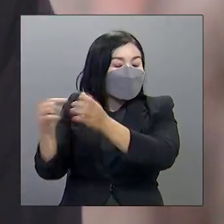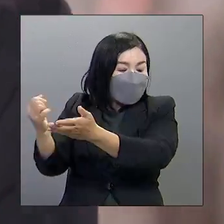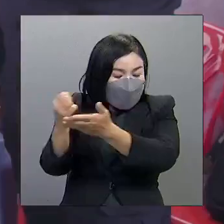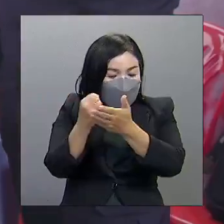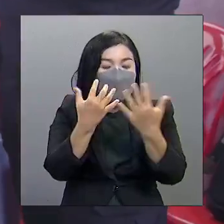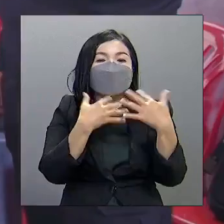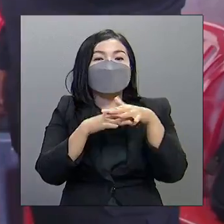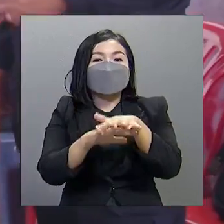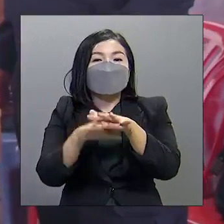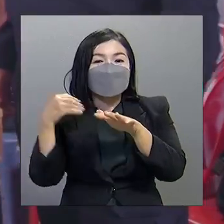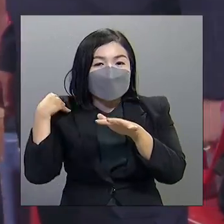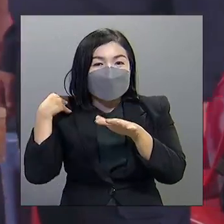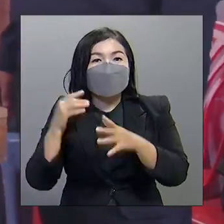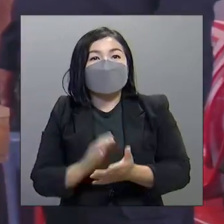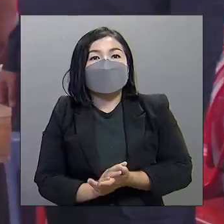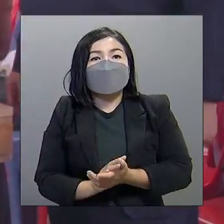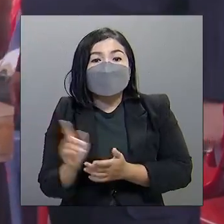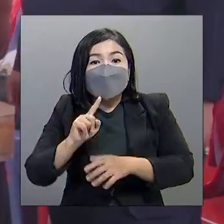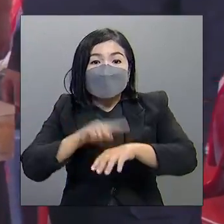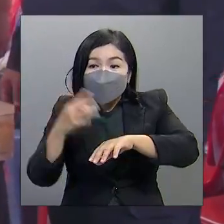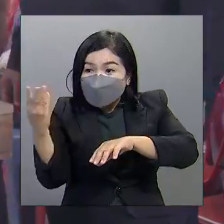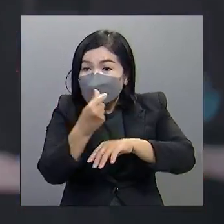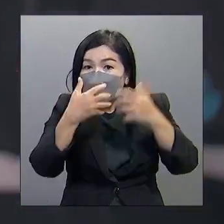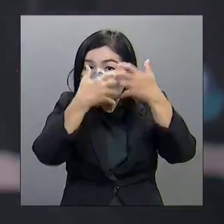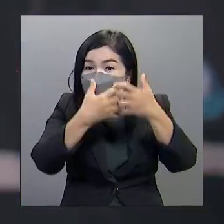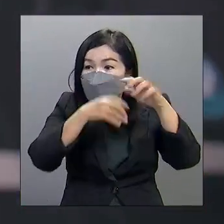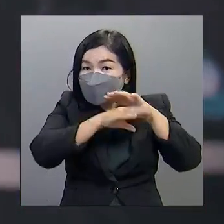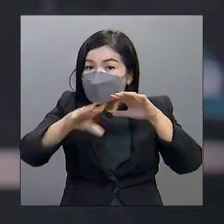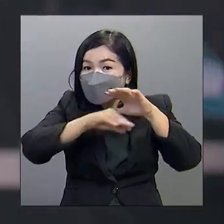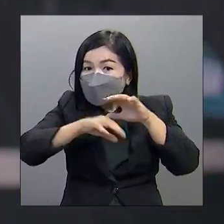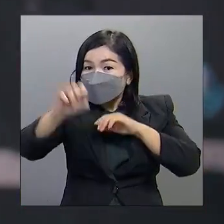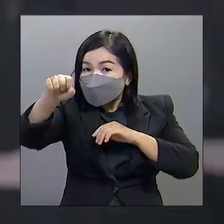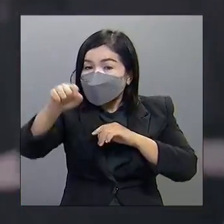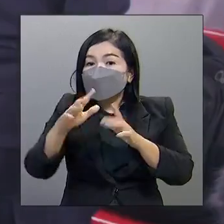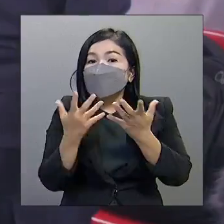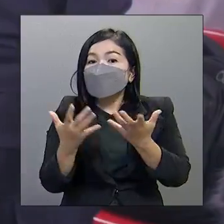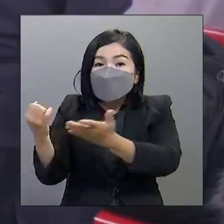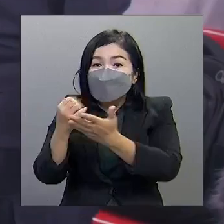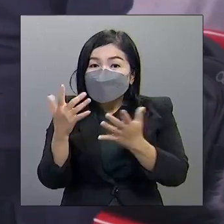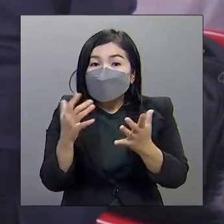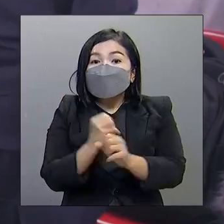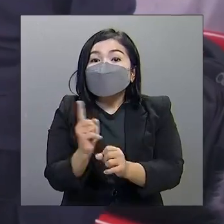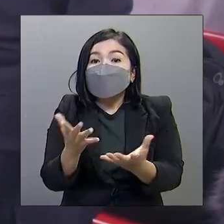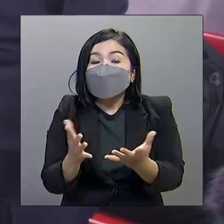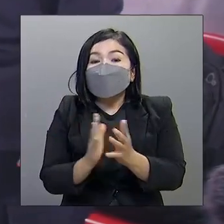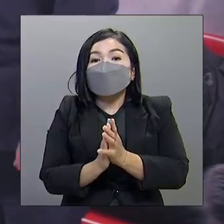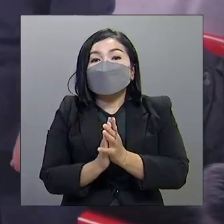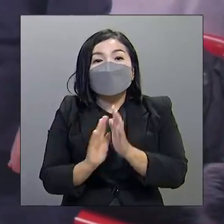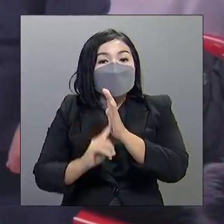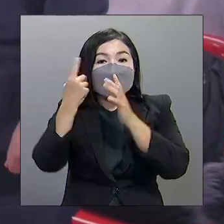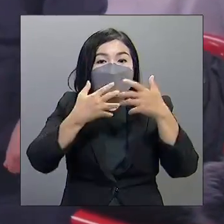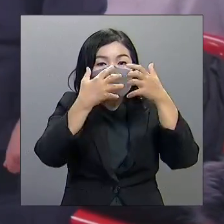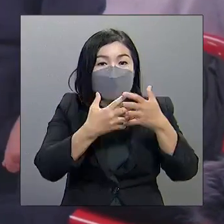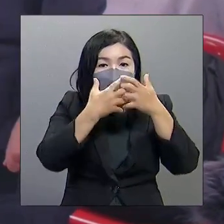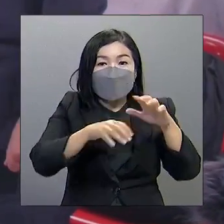การในส่วน ความเร่งมันทำให้มันเร็วขึ้นมากขนาดไหนถ้าเทียบกับไม่มีพี่ๆพวกนี้ที่มาคอยช่วยดัน ก่อนเราสตาร์ทเครื่องเนี่ยความเร็ว